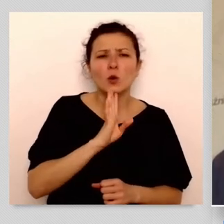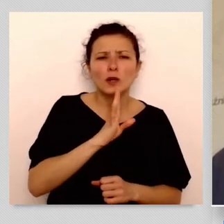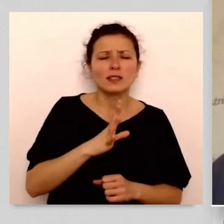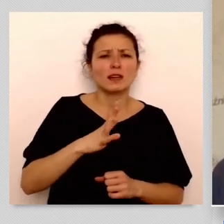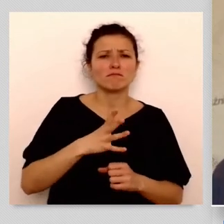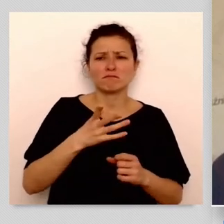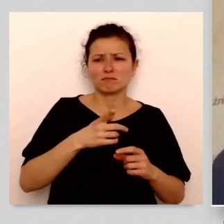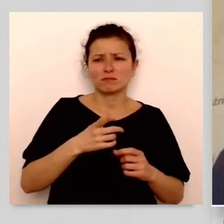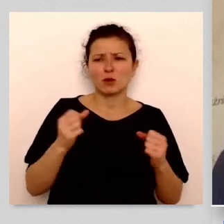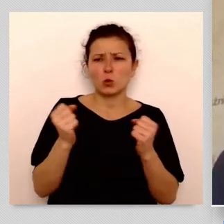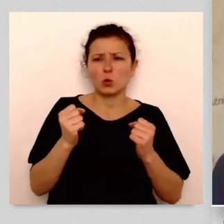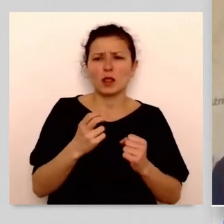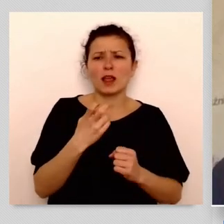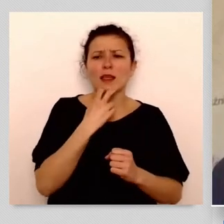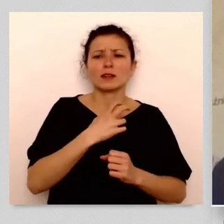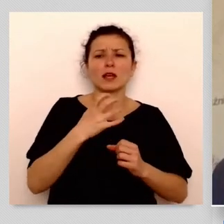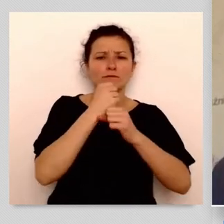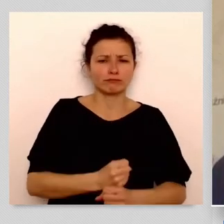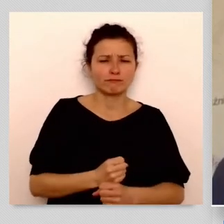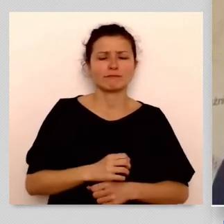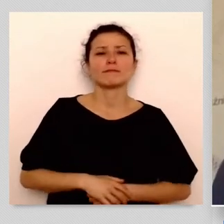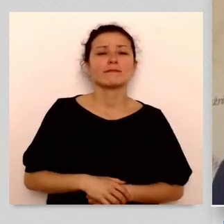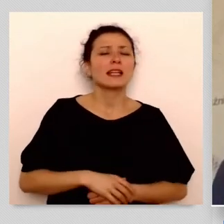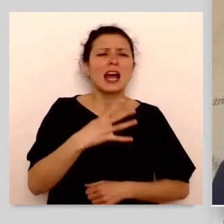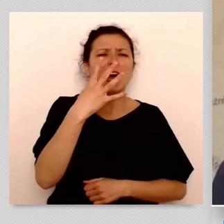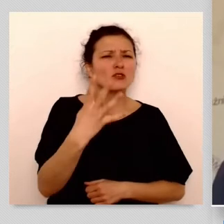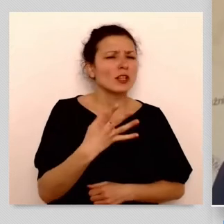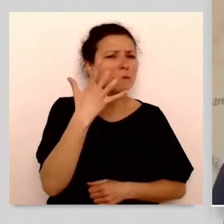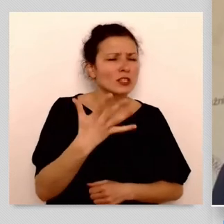kiedy chwilę, 4-5 lat później,